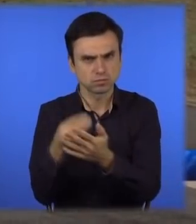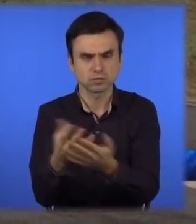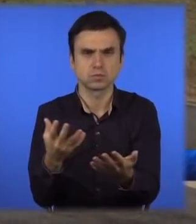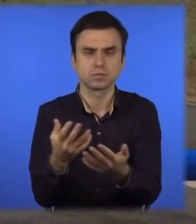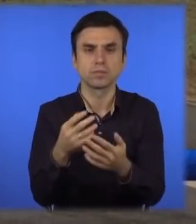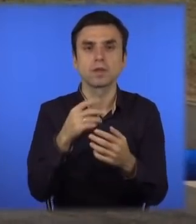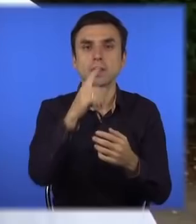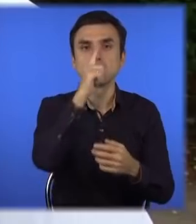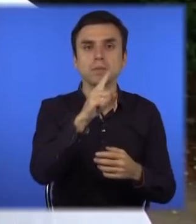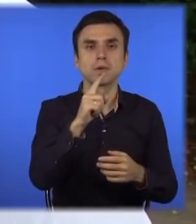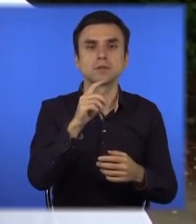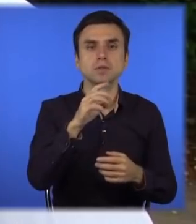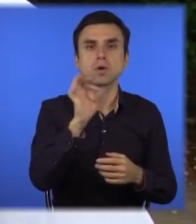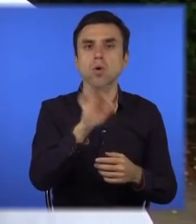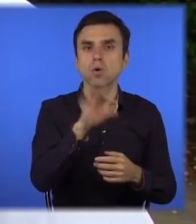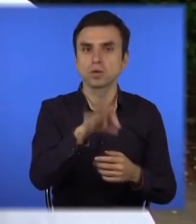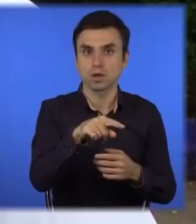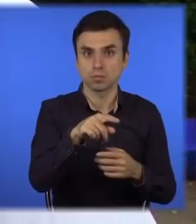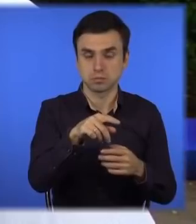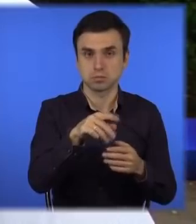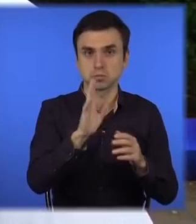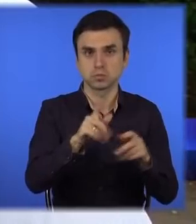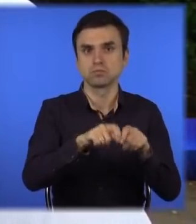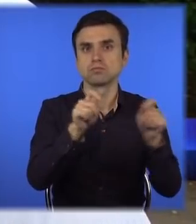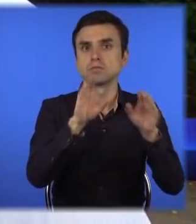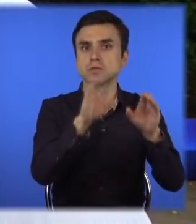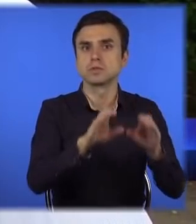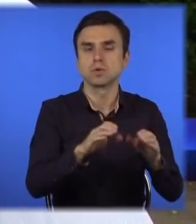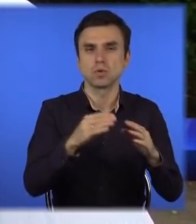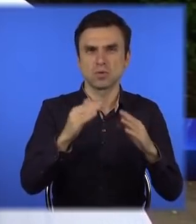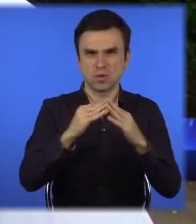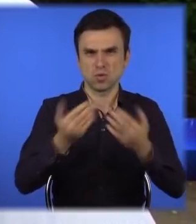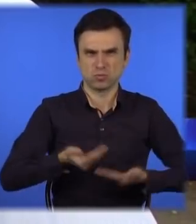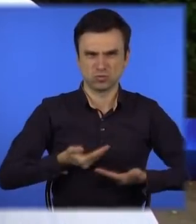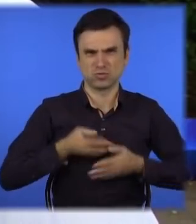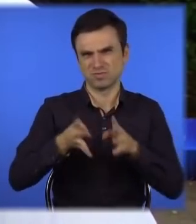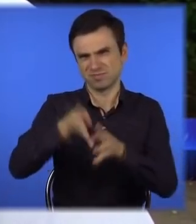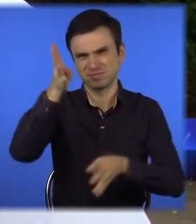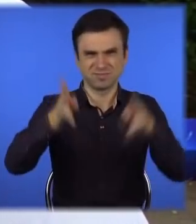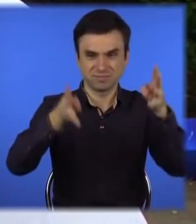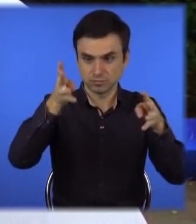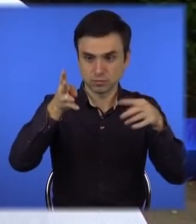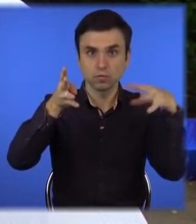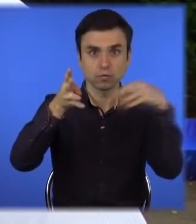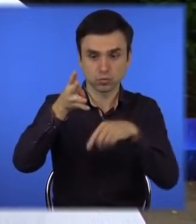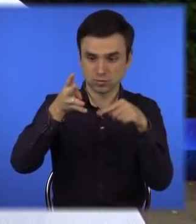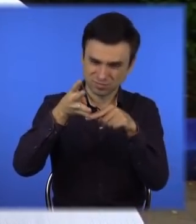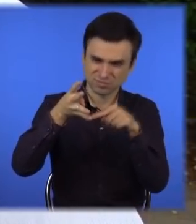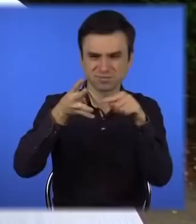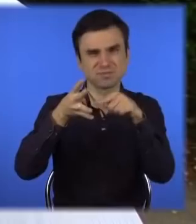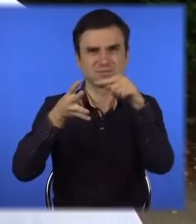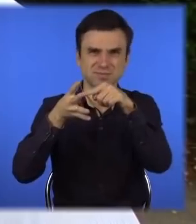значень. Бензин, значительную часть стоимости которого, между прочим, составляют акцизы, выраженные в